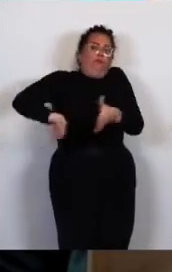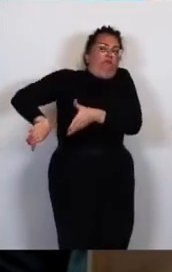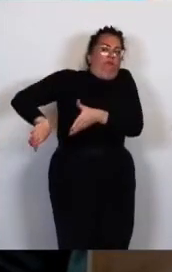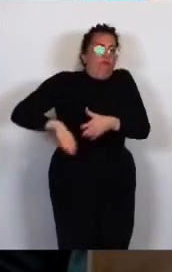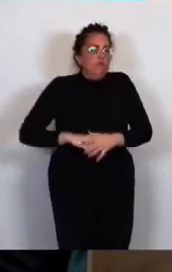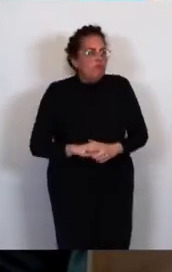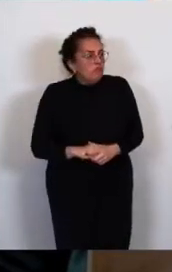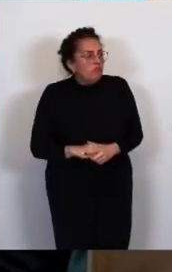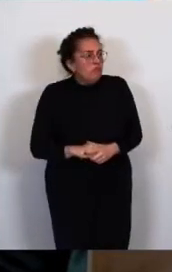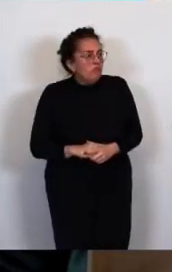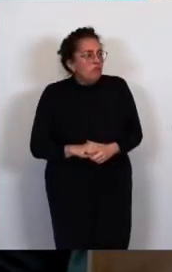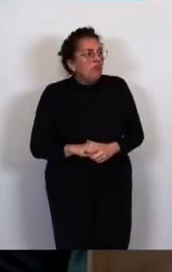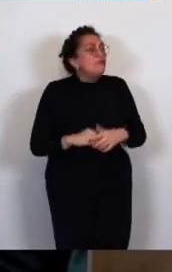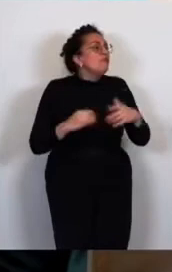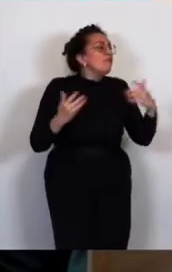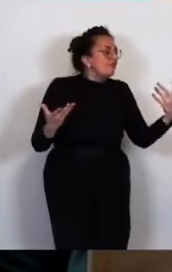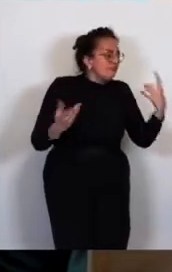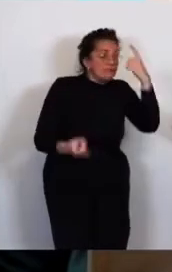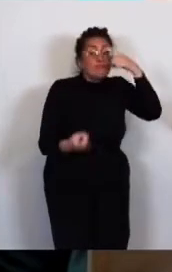Quant à l'avion,